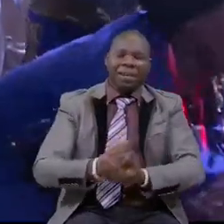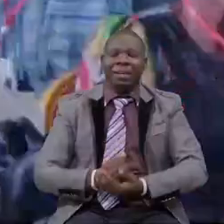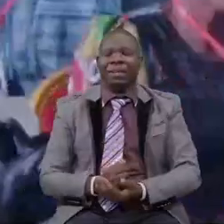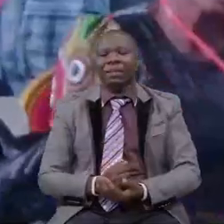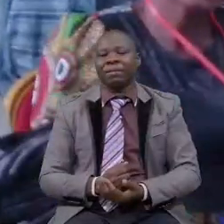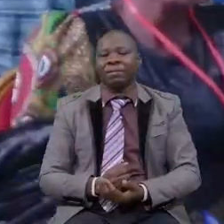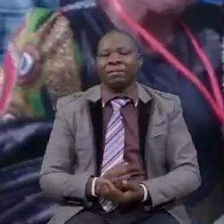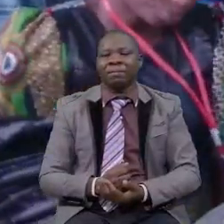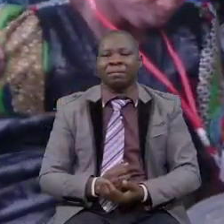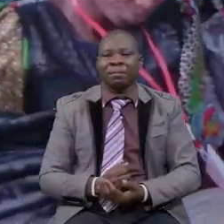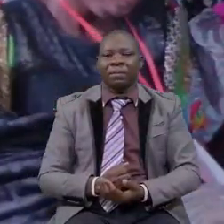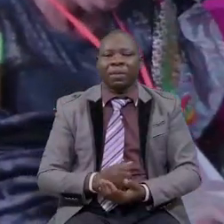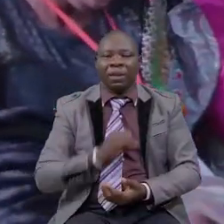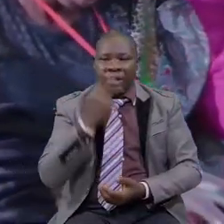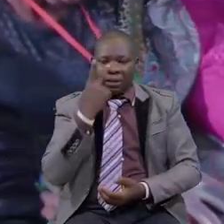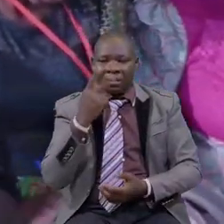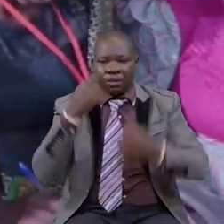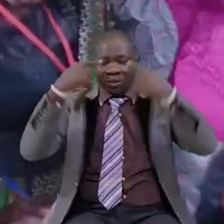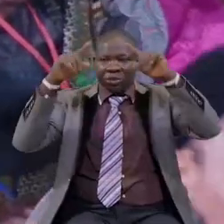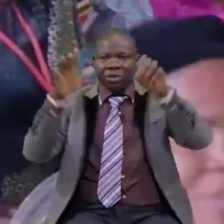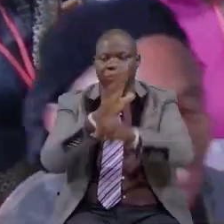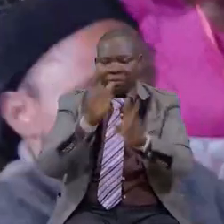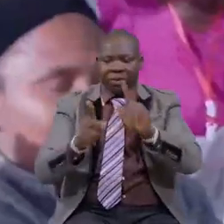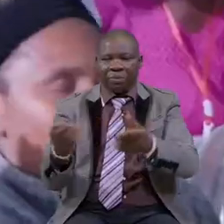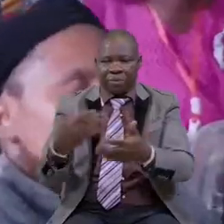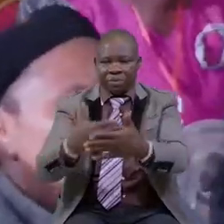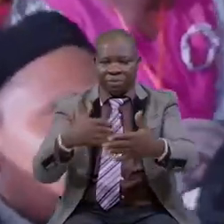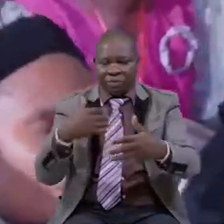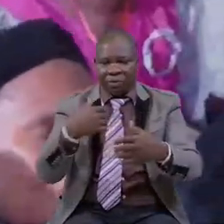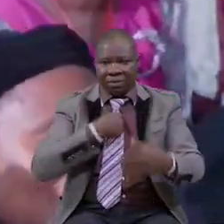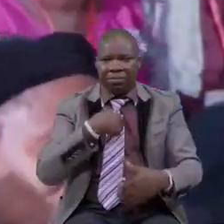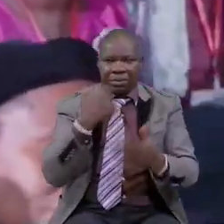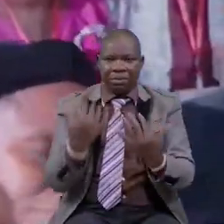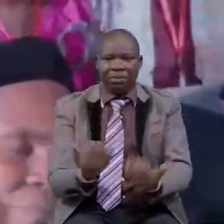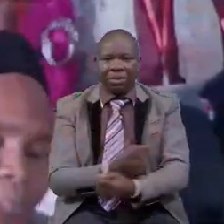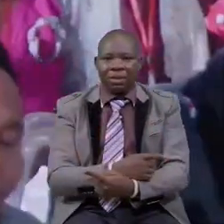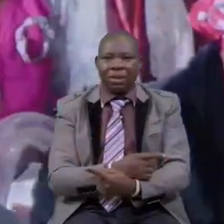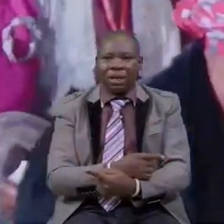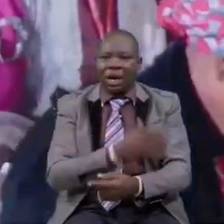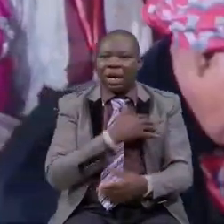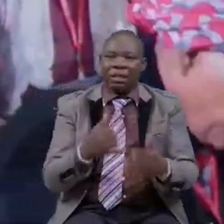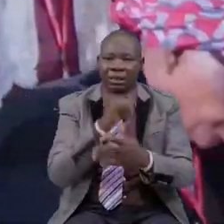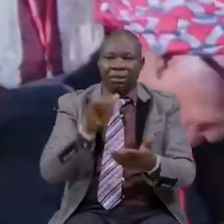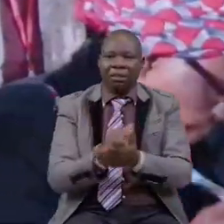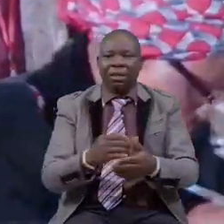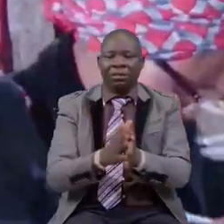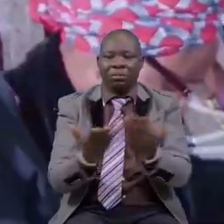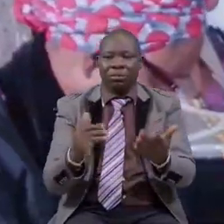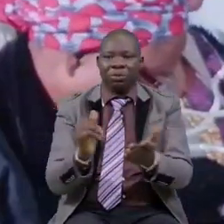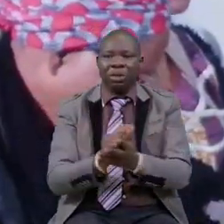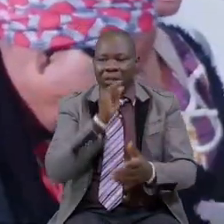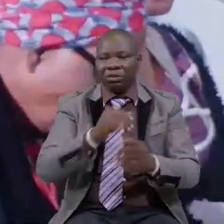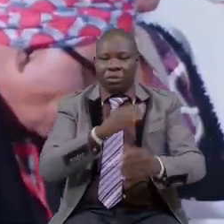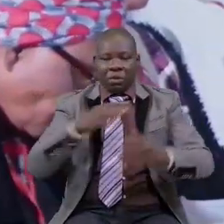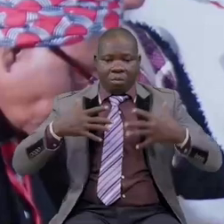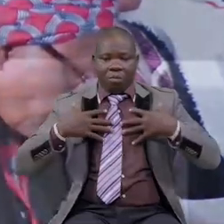Amen. Je vois des gens qui réussissent devant moi. Et c'est ce livre qui